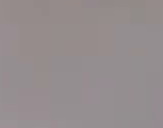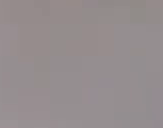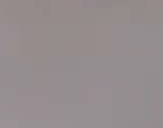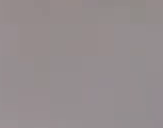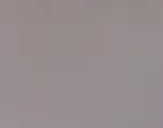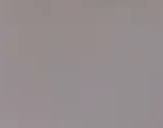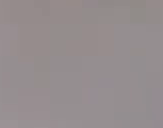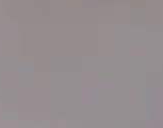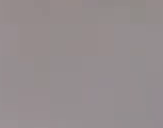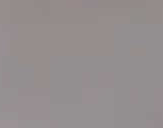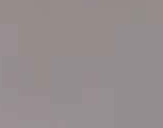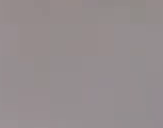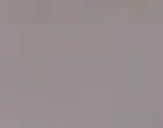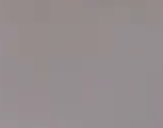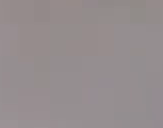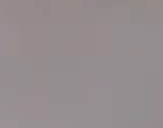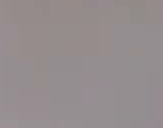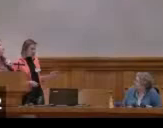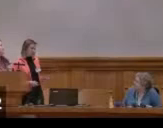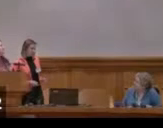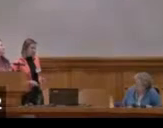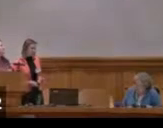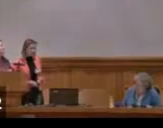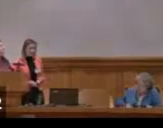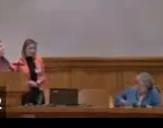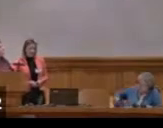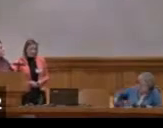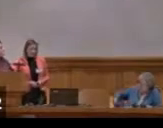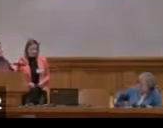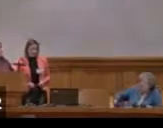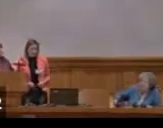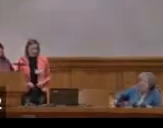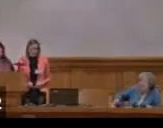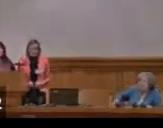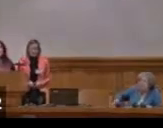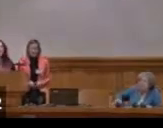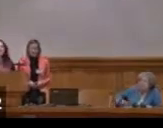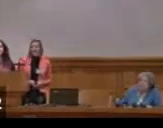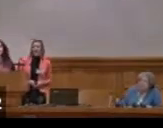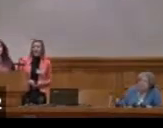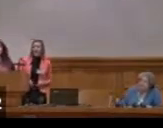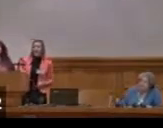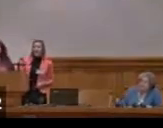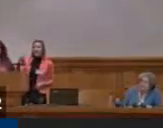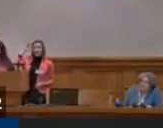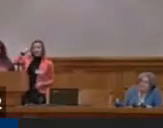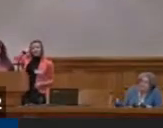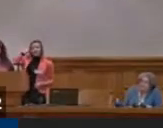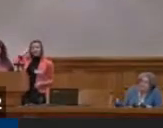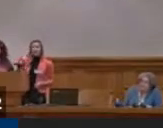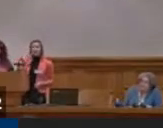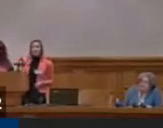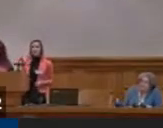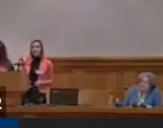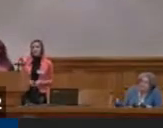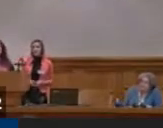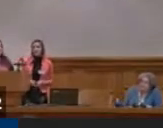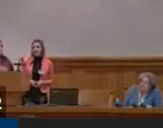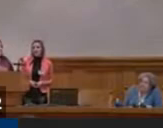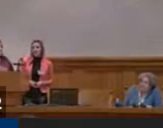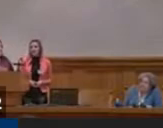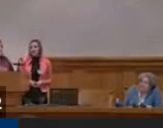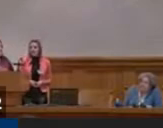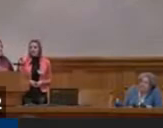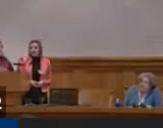może ja rozpocznę, bo tak jak pani profesor tutaj mówi, czas nas goni. Więc jak państwo wiecie, przyjechałyśmy